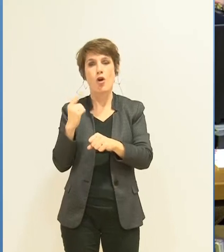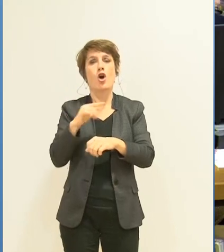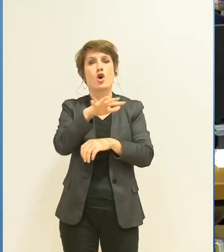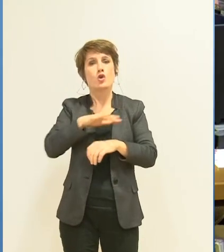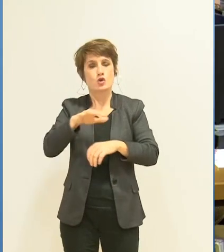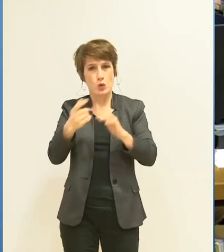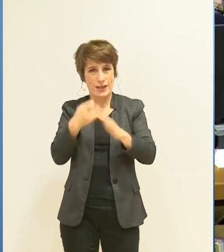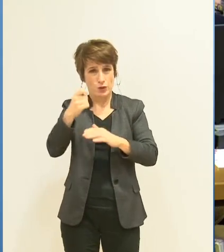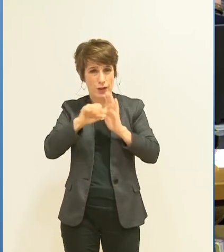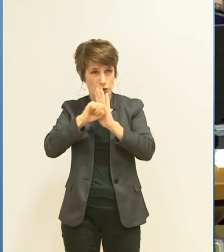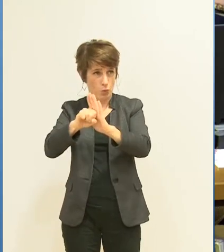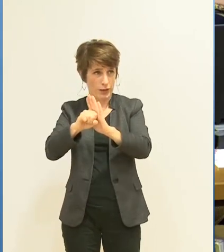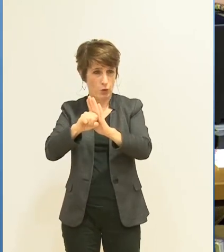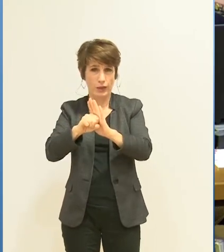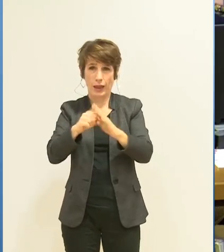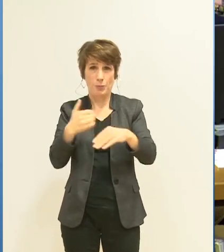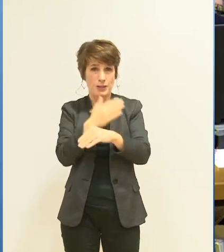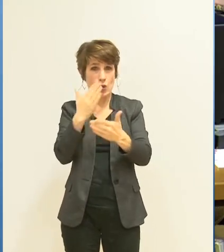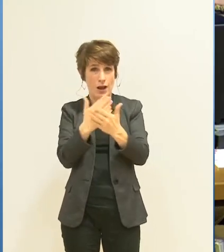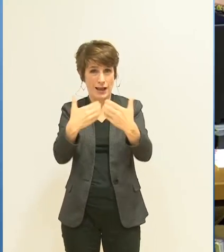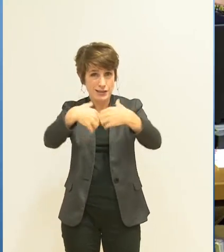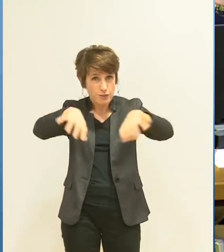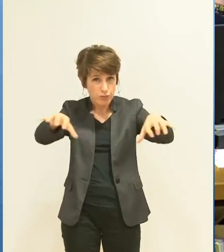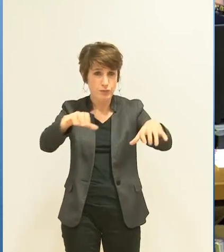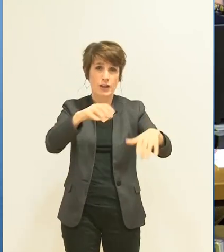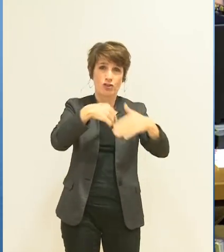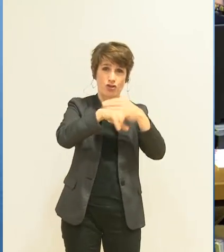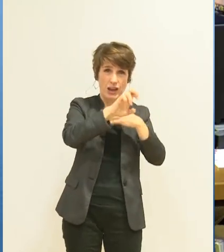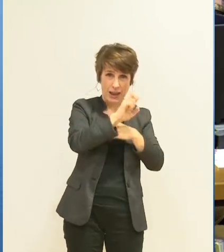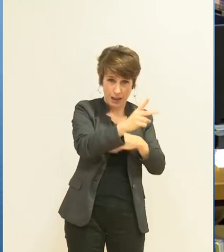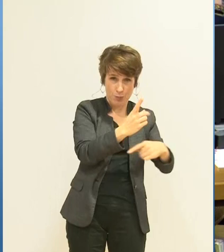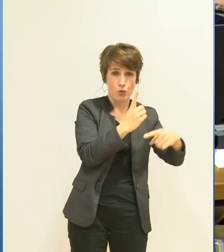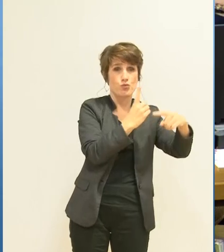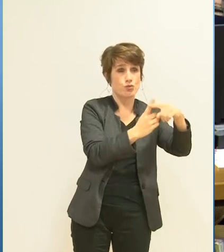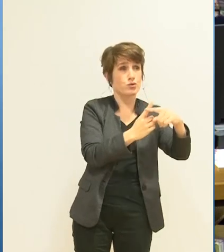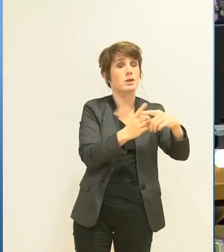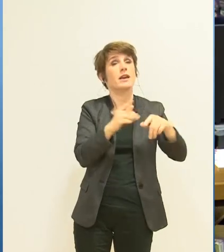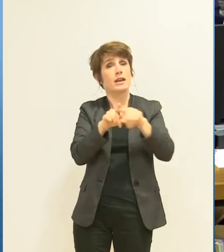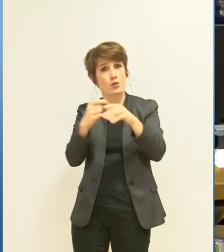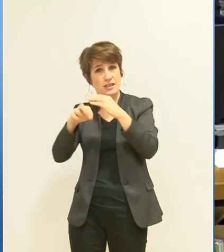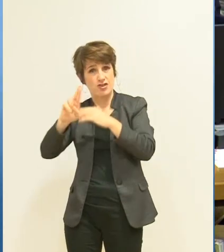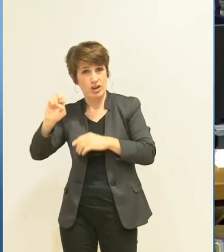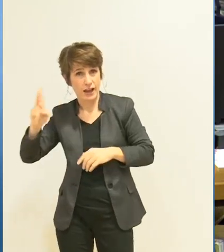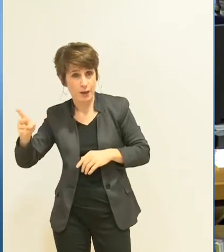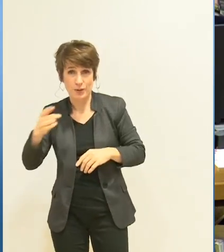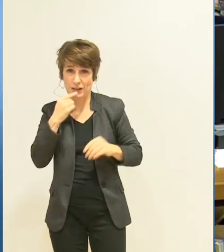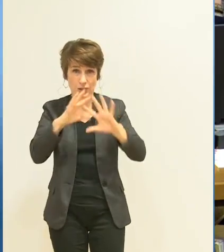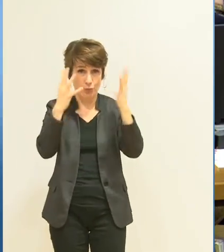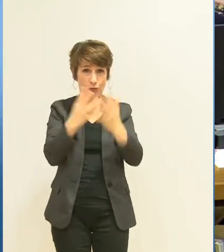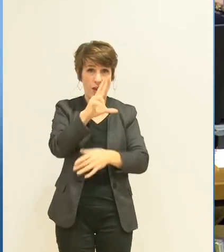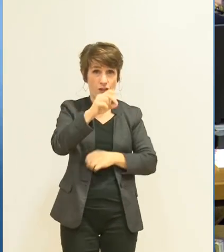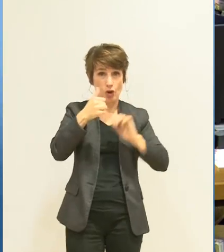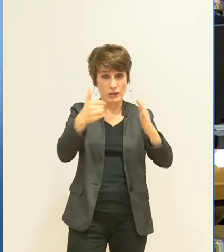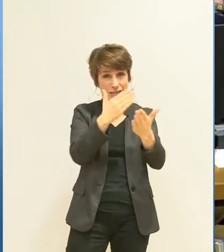que eu lieu d'abord dans les rêves plus l'année dernière et dans les règles cette année c'est plus de trente six classes supplémentaires qu'il faut